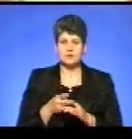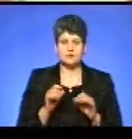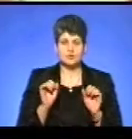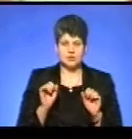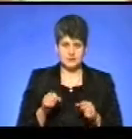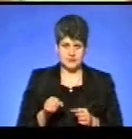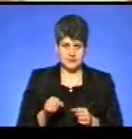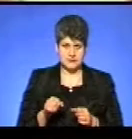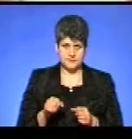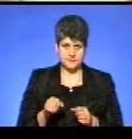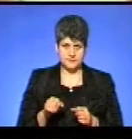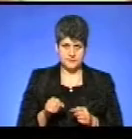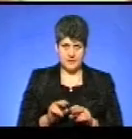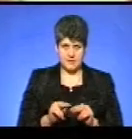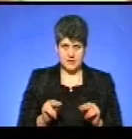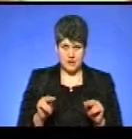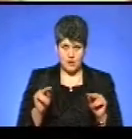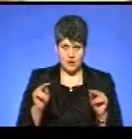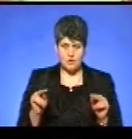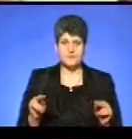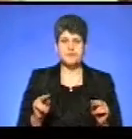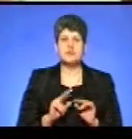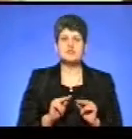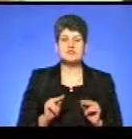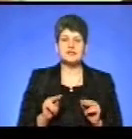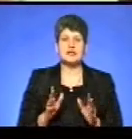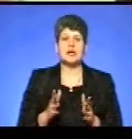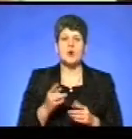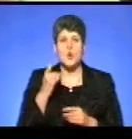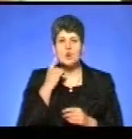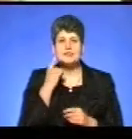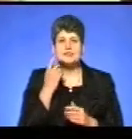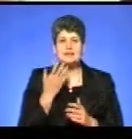можливості педагога і вчителя оцінити,